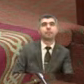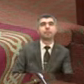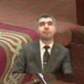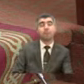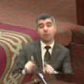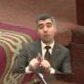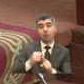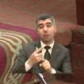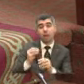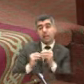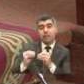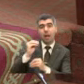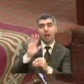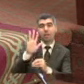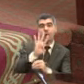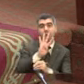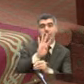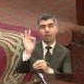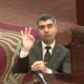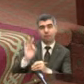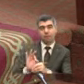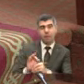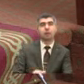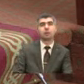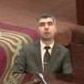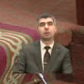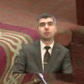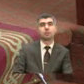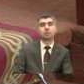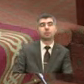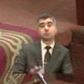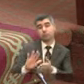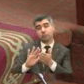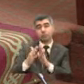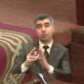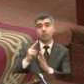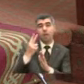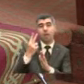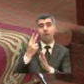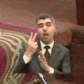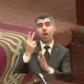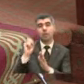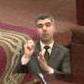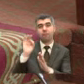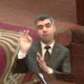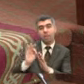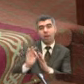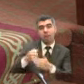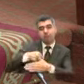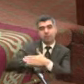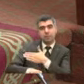45 منهم من 20 منهم ازدادوا ببلدان الإقامة. بالتالي